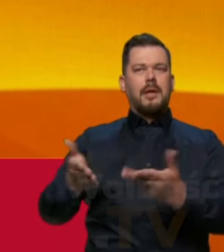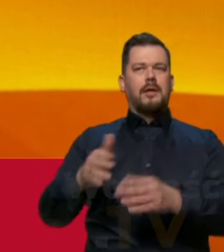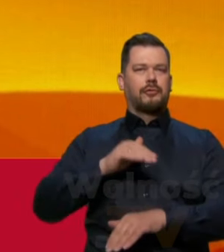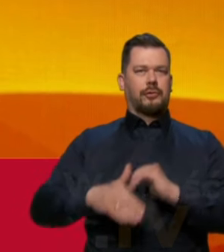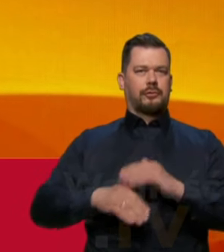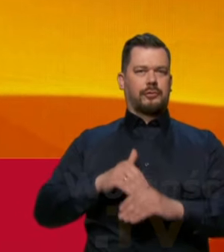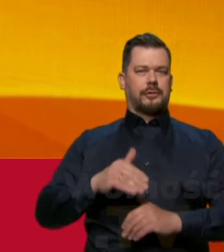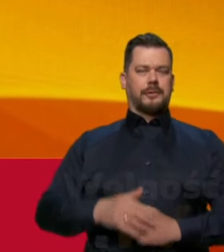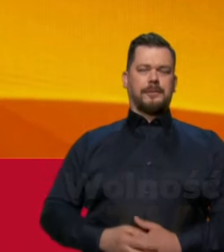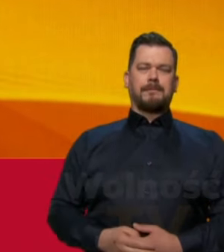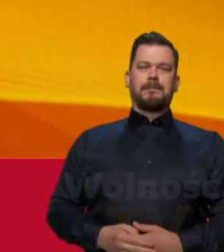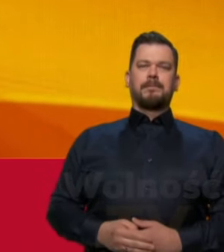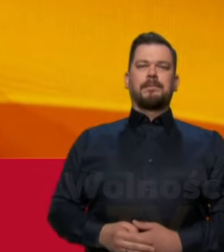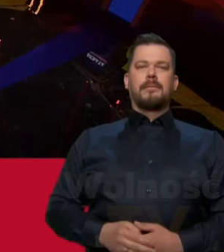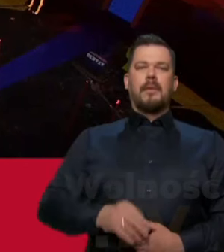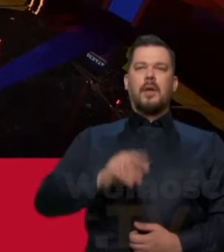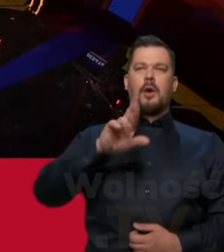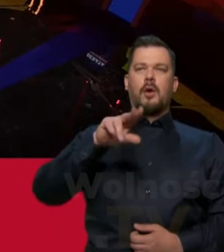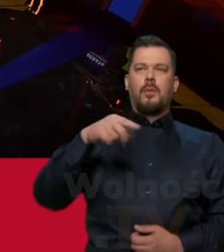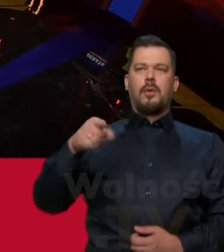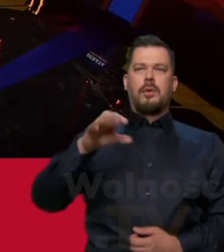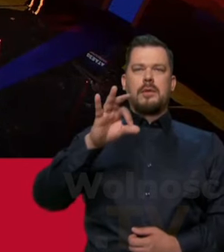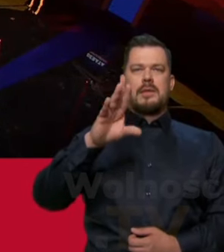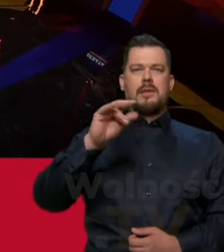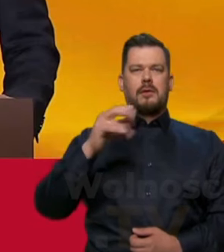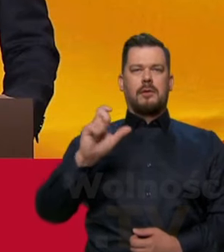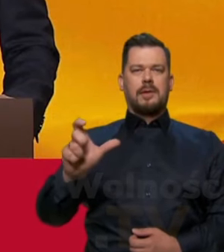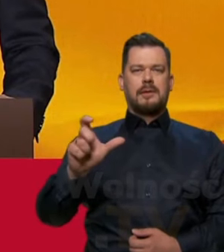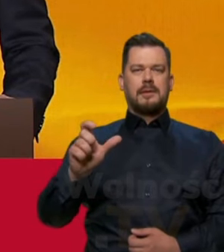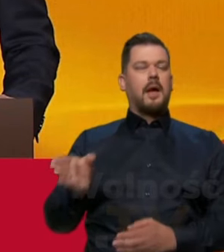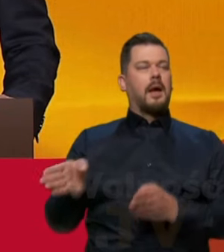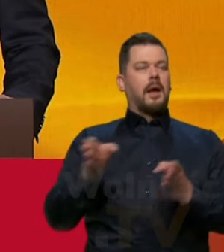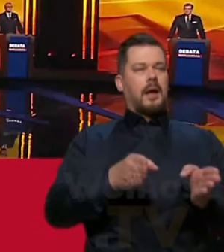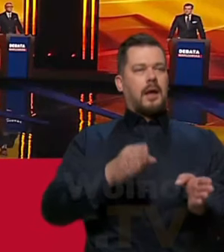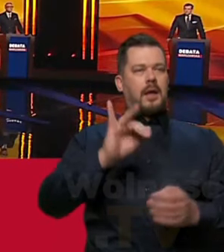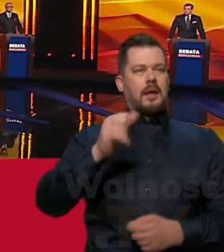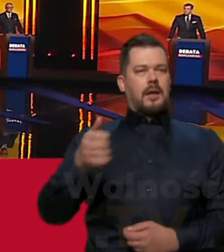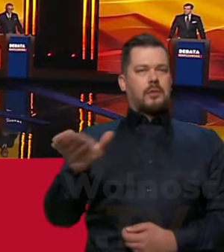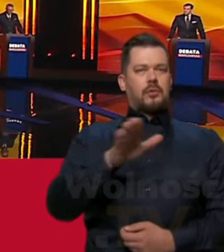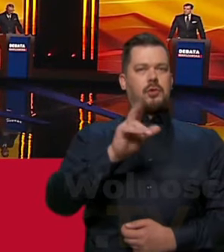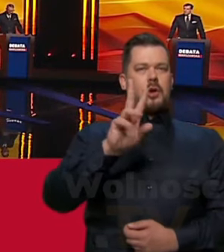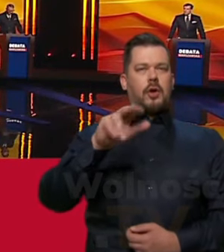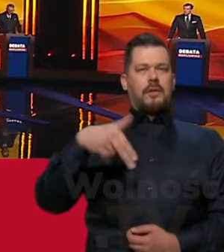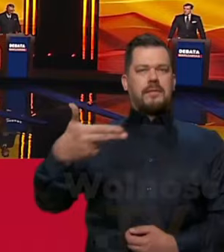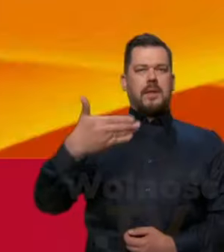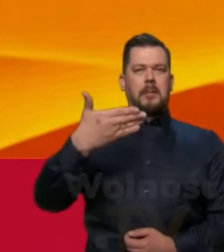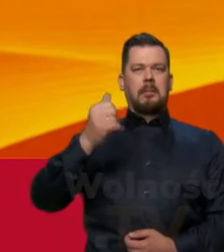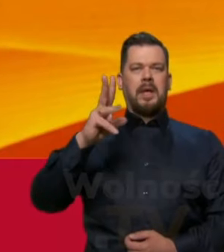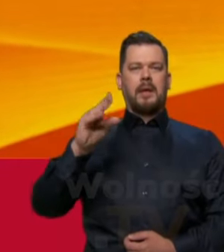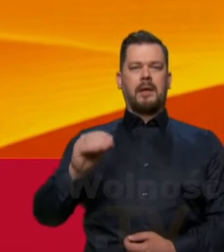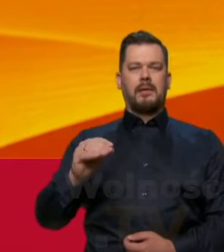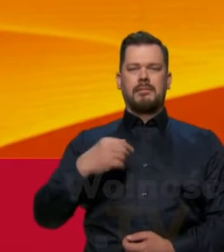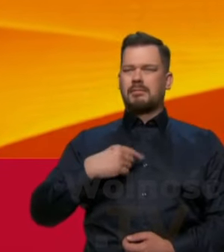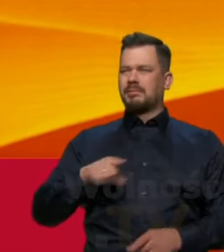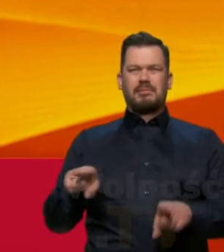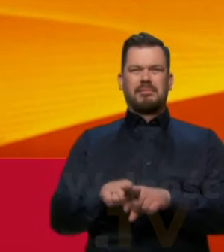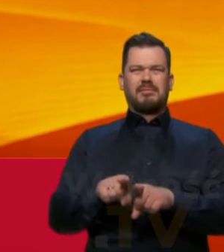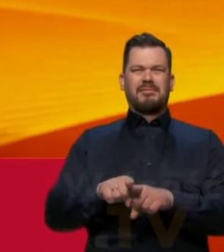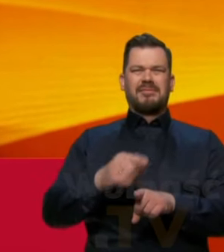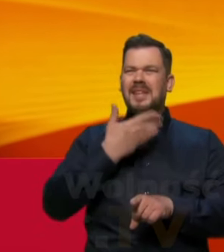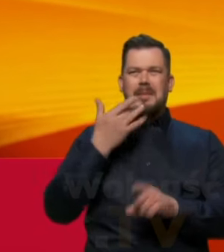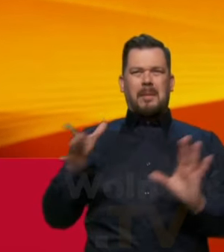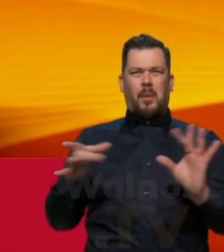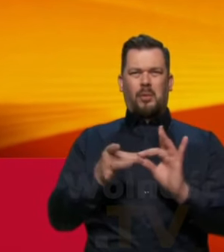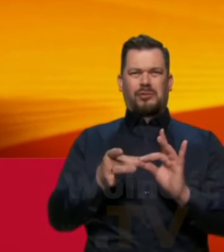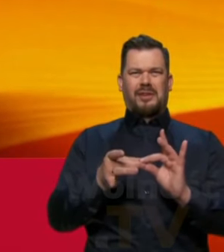szczęście. Pan Romuald Starosielec, teraz pan Janusz Korwin-Mikke, bardzo proszę. Ja podobnie jak wszyscy nie widzę żadnego